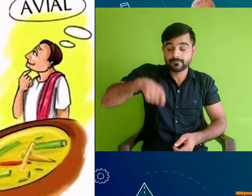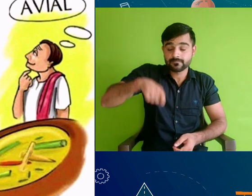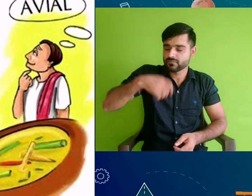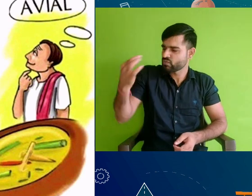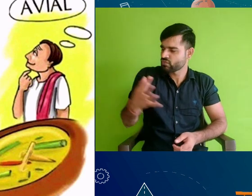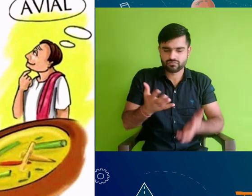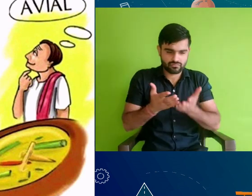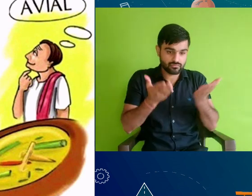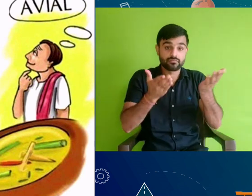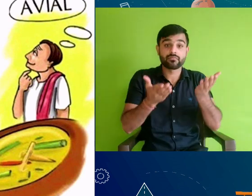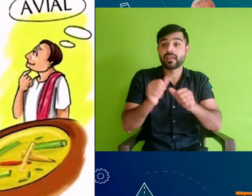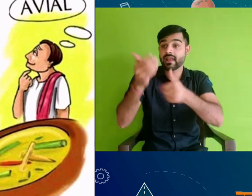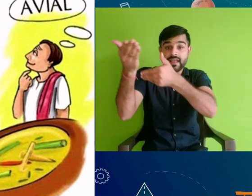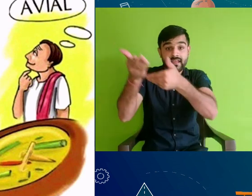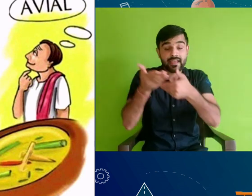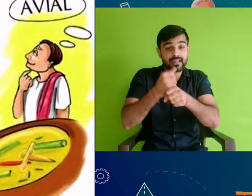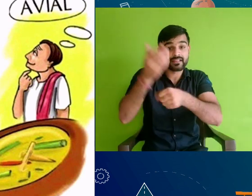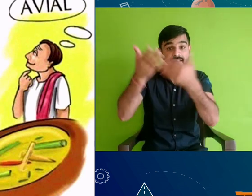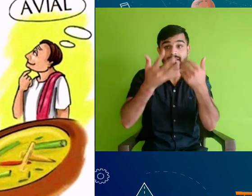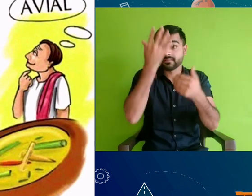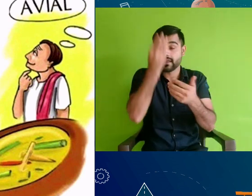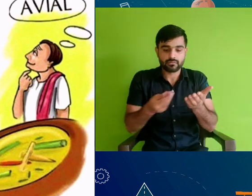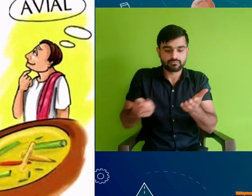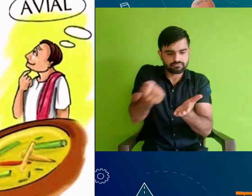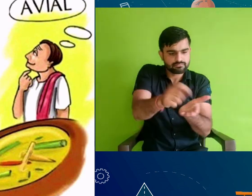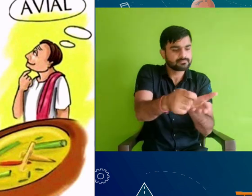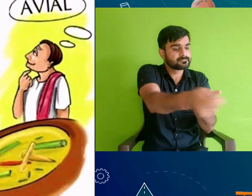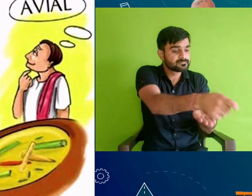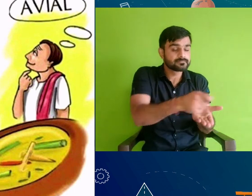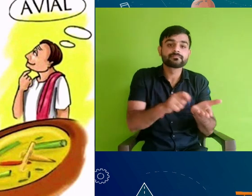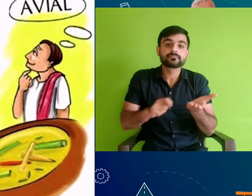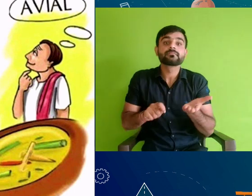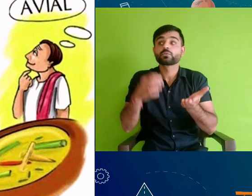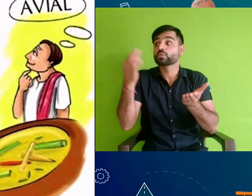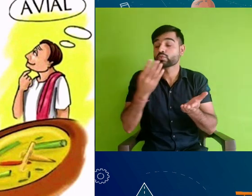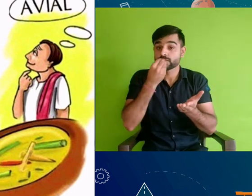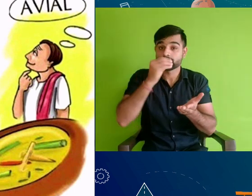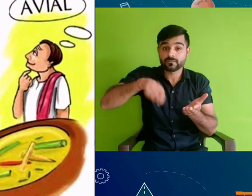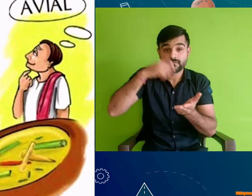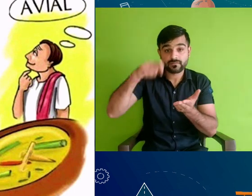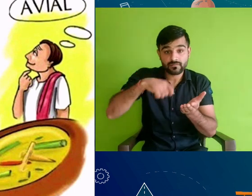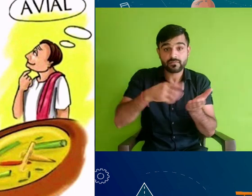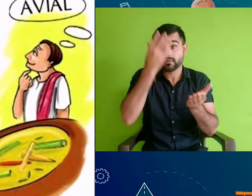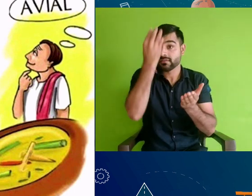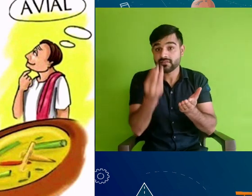गेस्ट दैट इवनिंग। तो कुक ने जो वो न्यू डिश थी उस इवनिंग